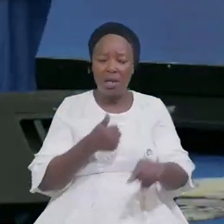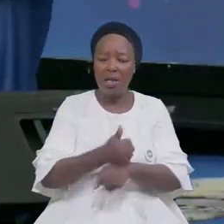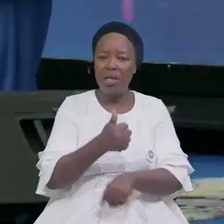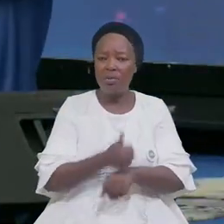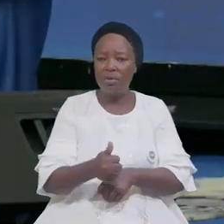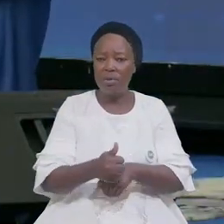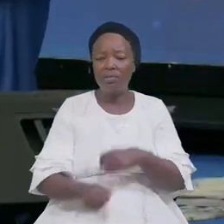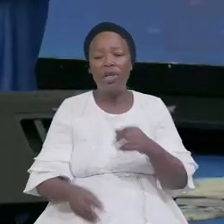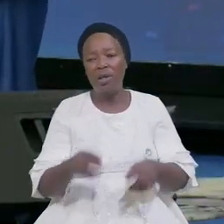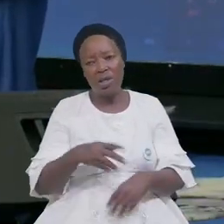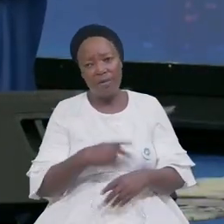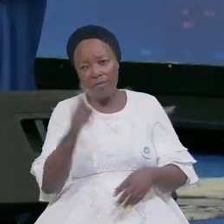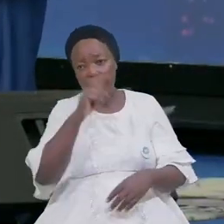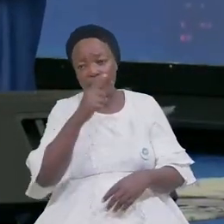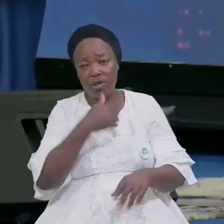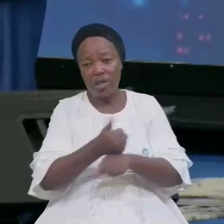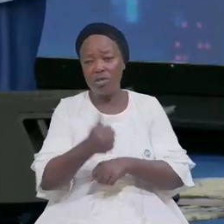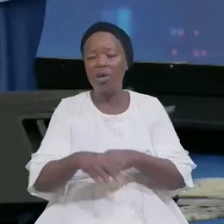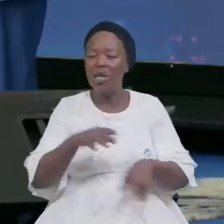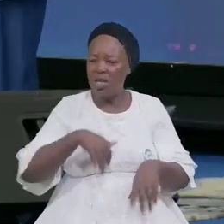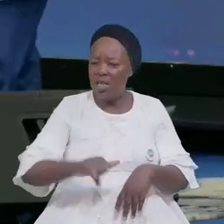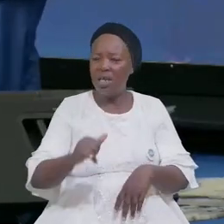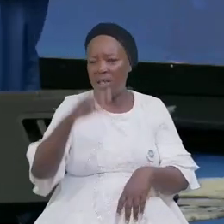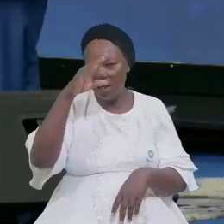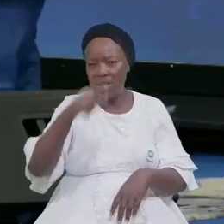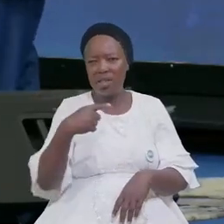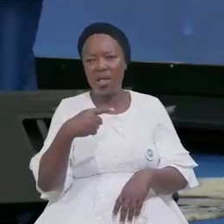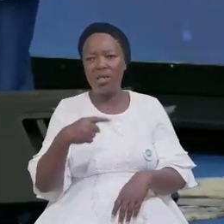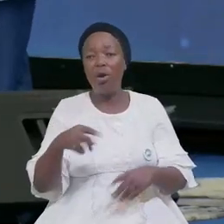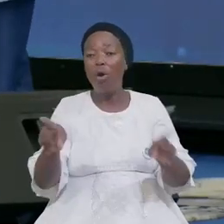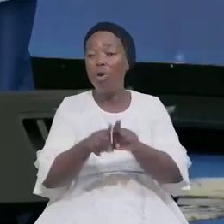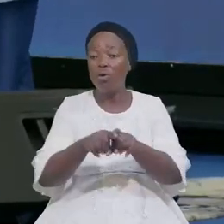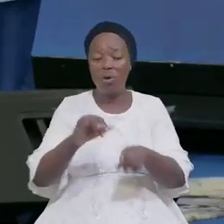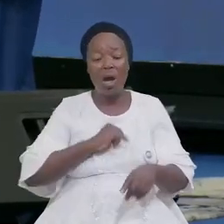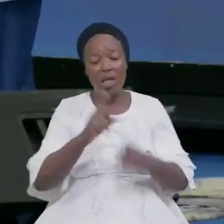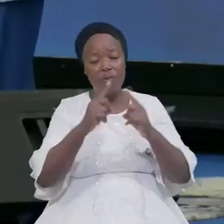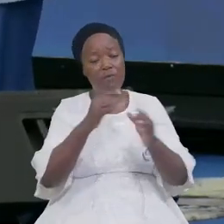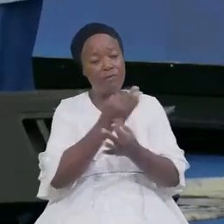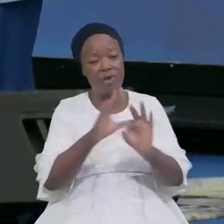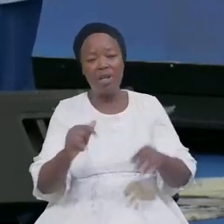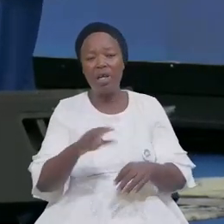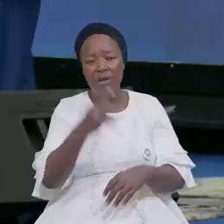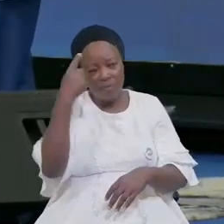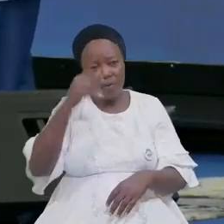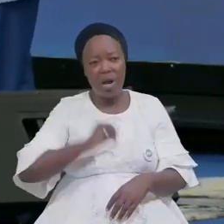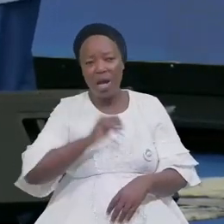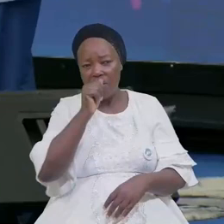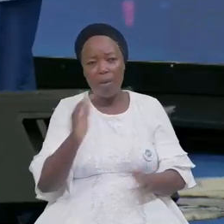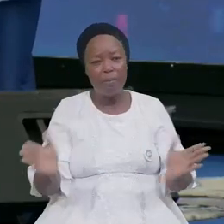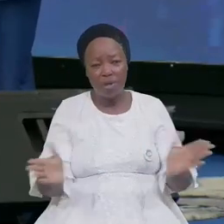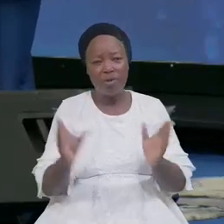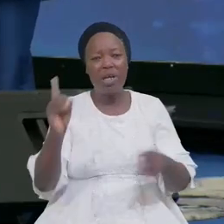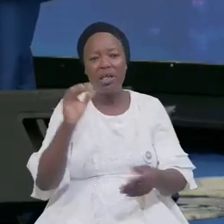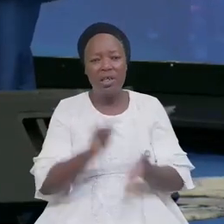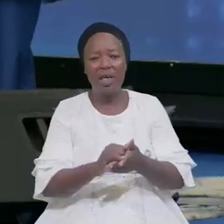inculpé, cependant, et dit ici que je lui en parle librement car je